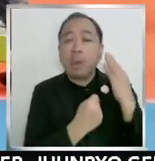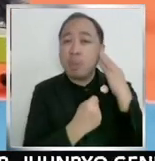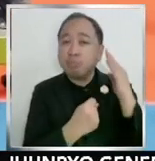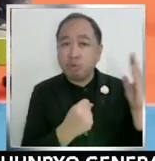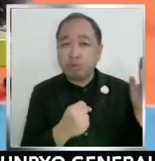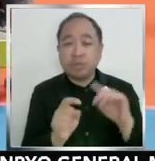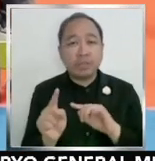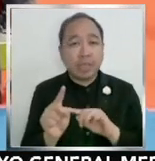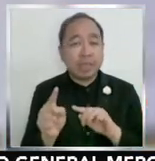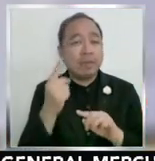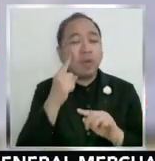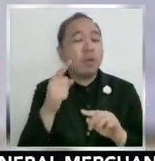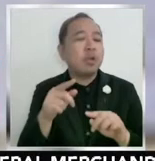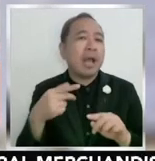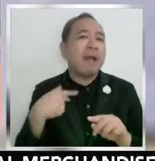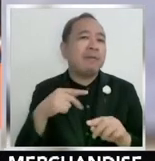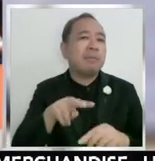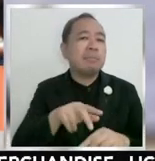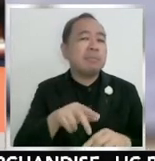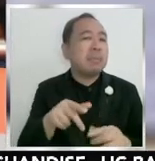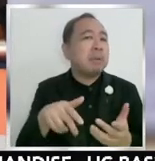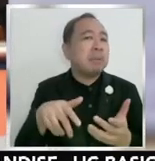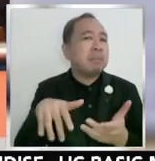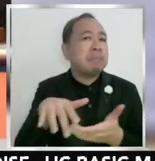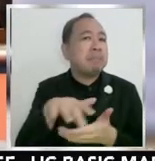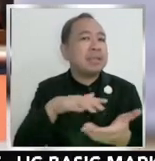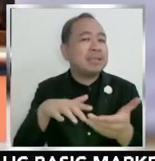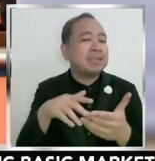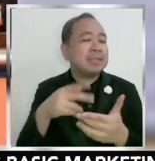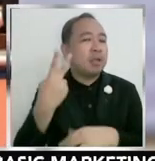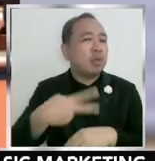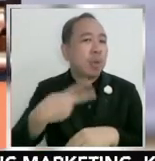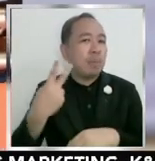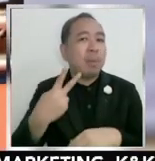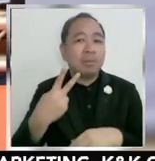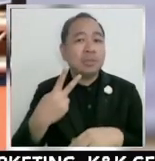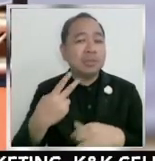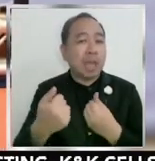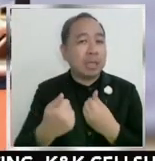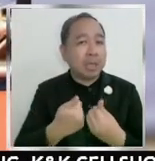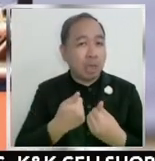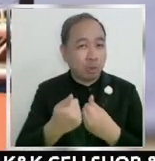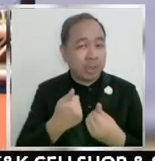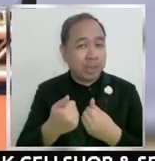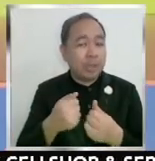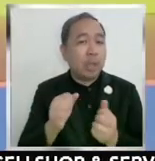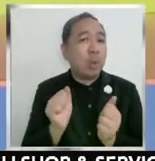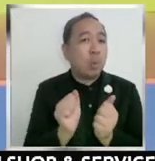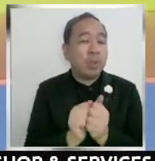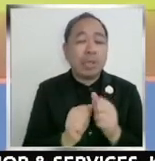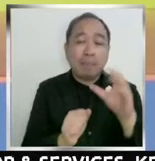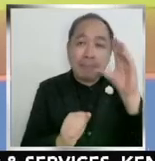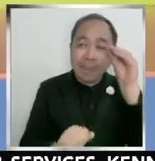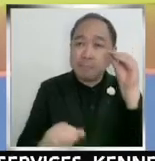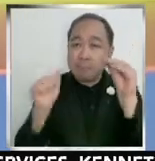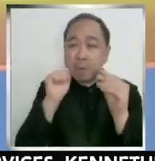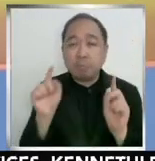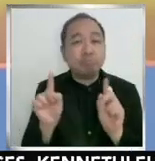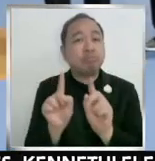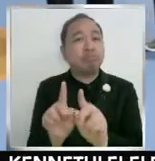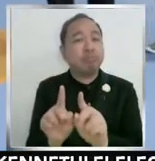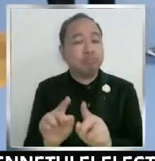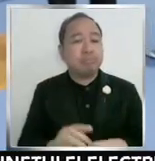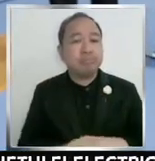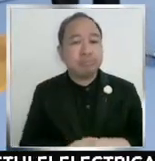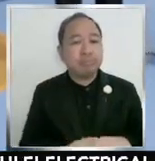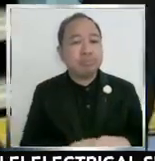mixed doubles category ng 4th World Deaf Table Tennis Championships kasama si Abby Nuevo. Habang naiuwi naman